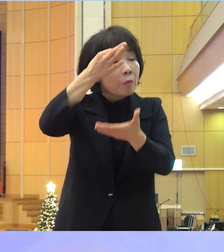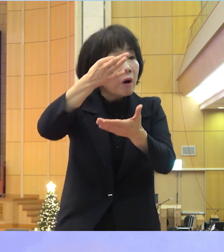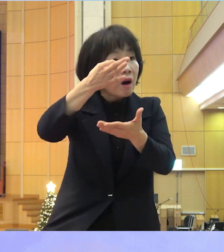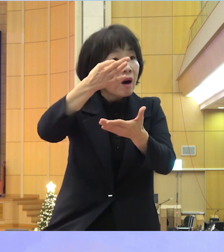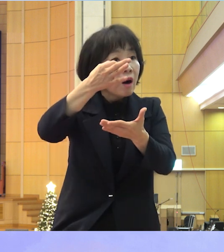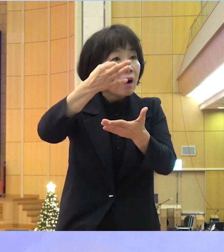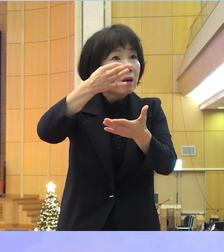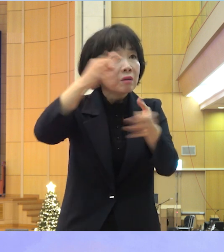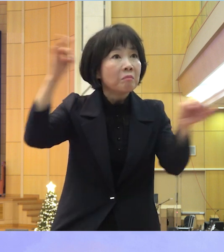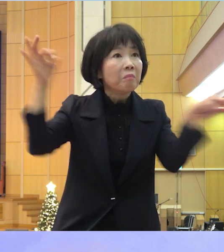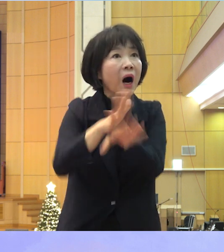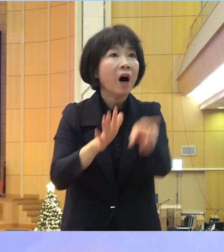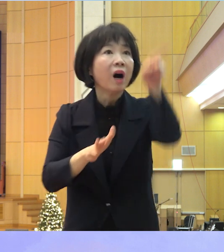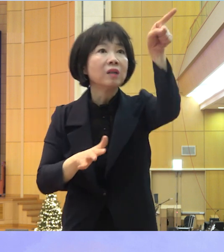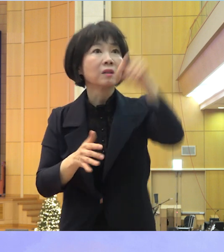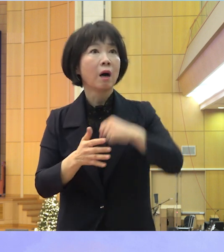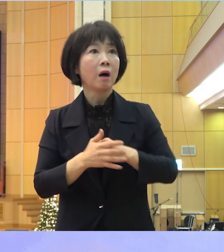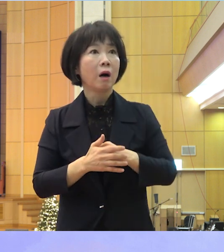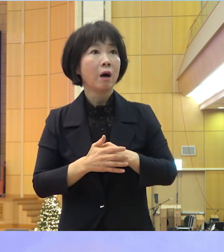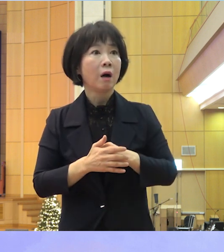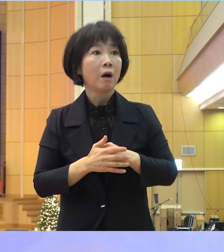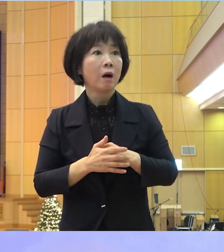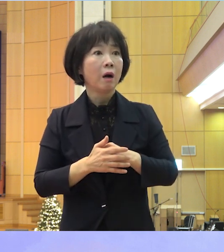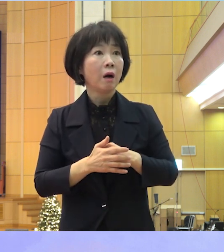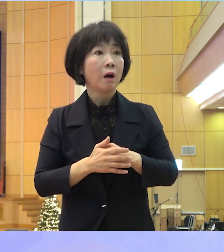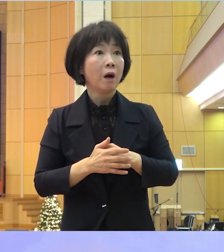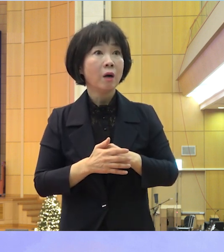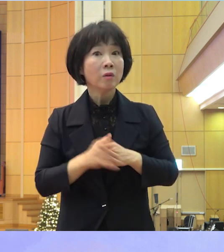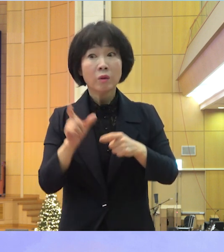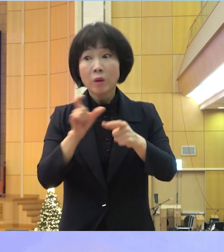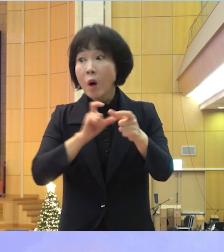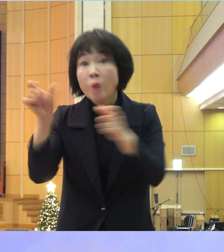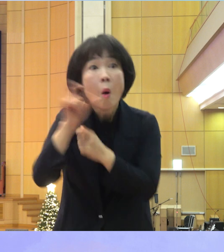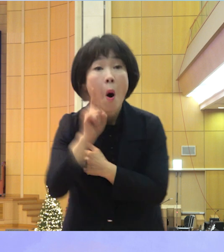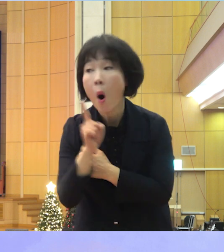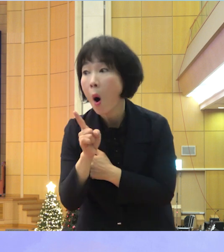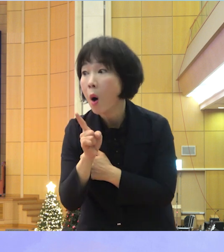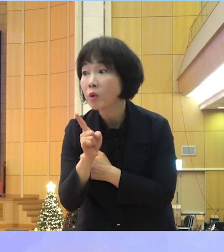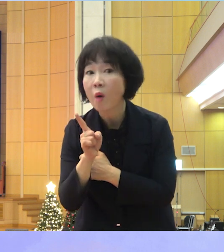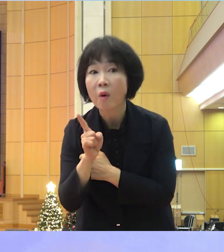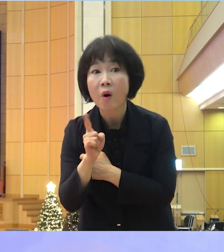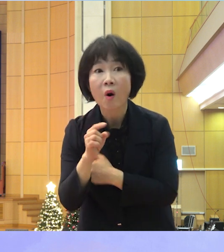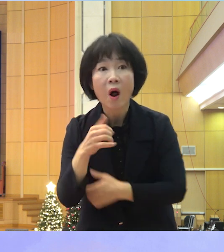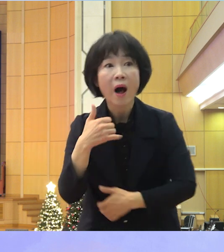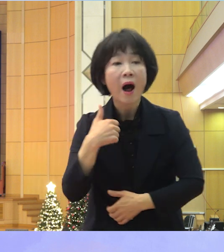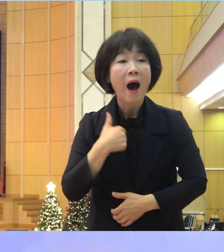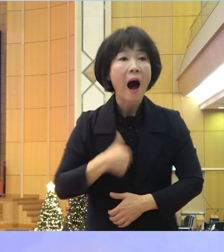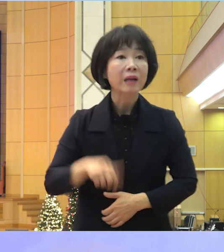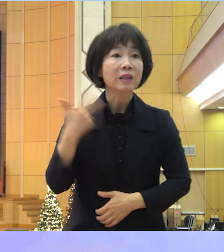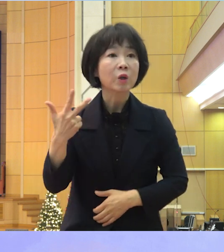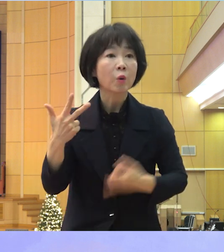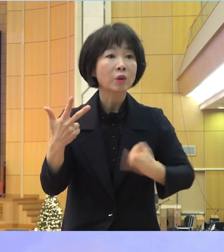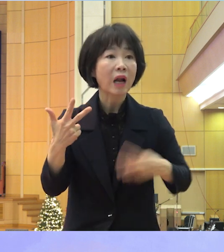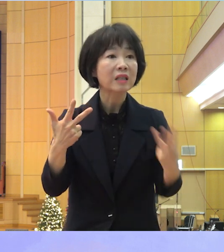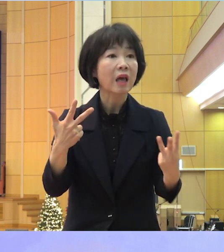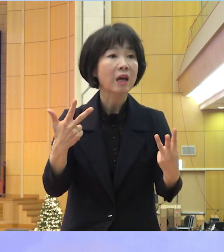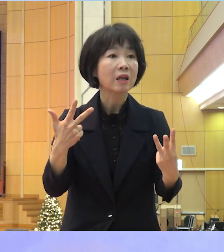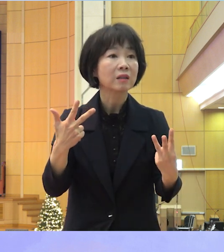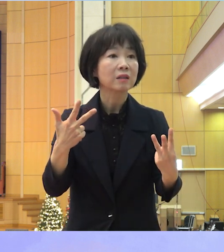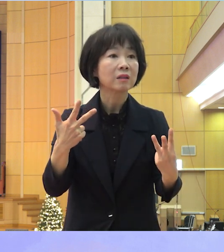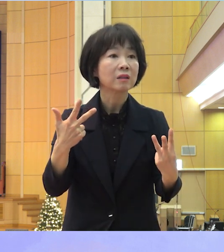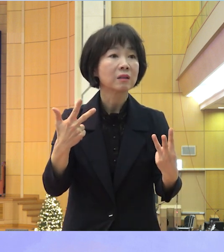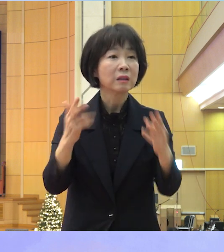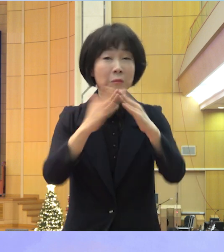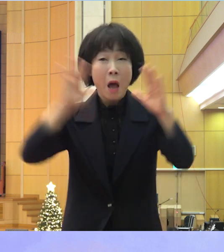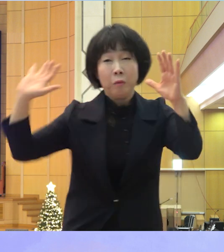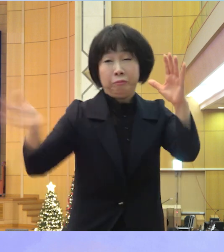다 잃어버렸다 하더라도 그래도 좀 어떻게라도 견뎌내면서 살아보려고 하는 어떤